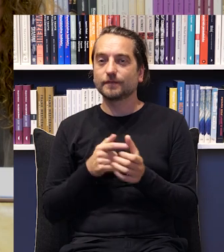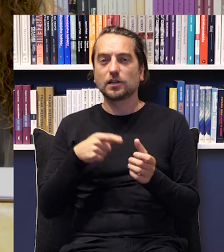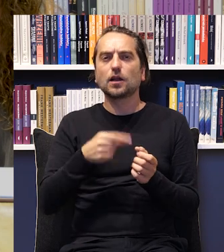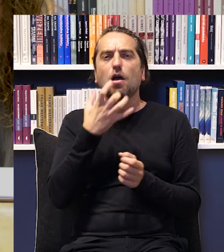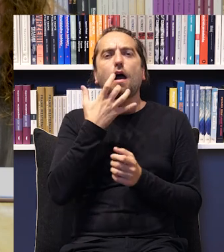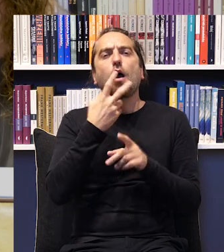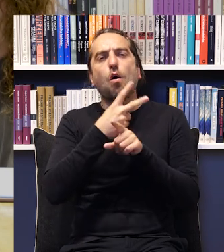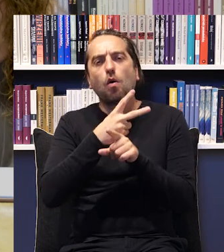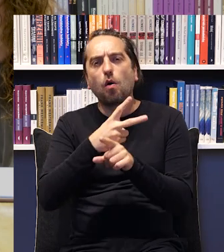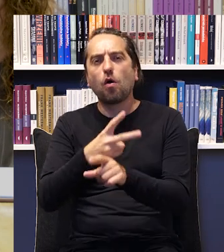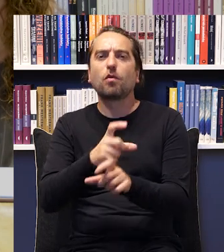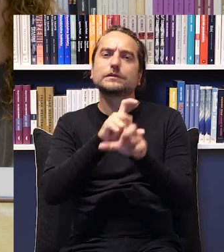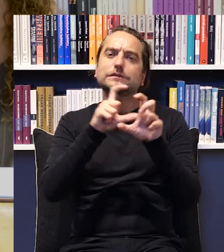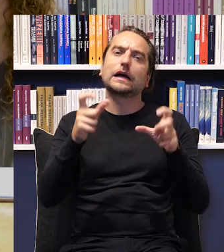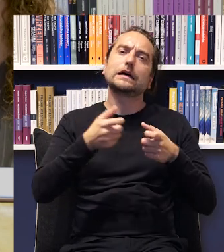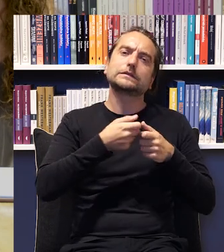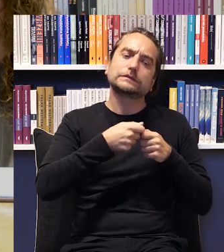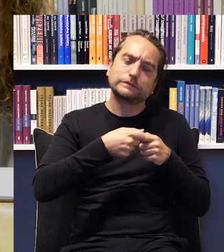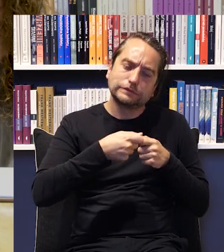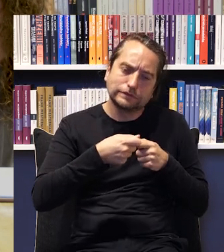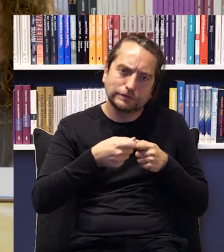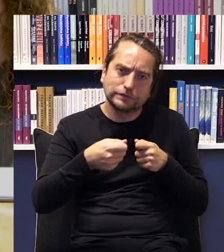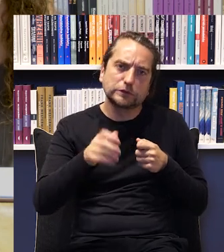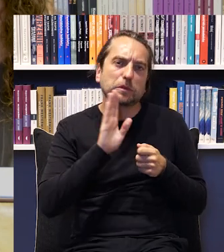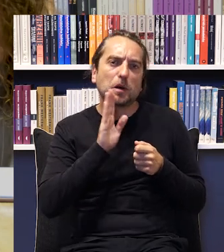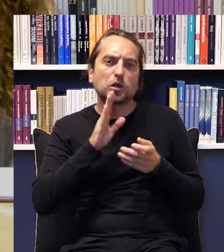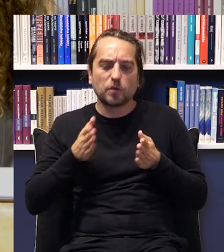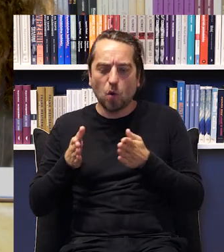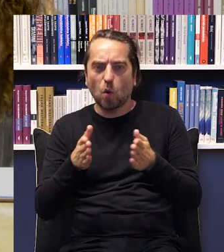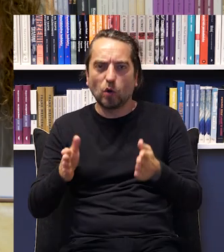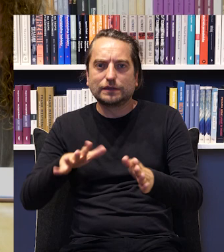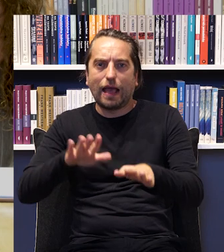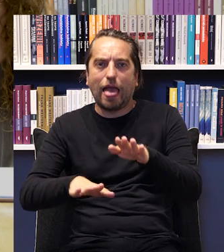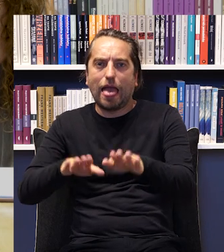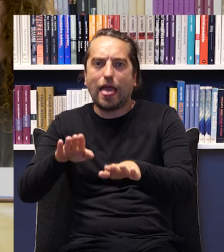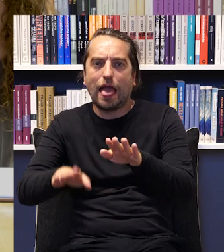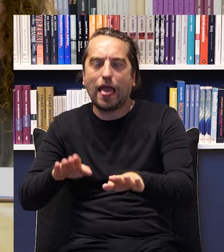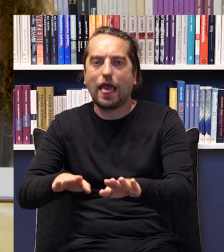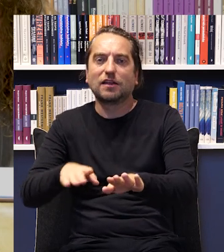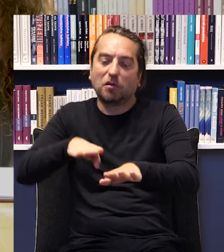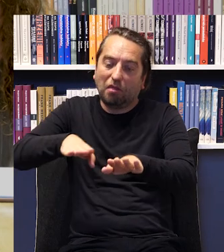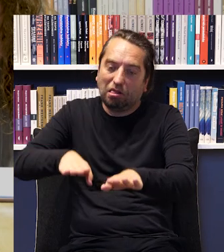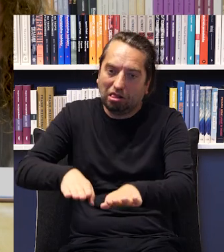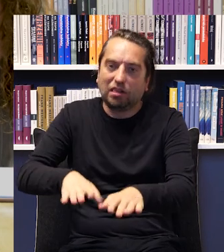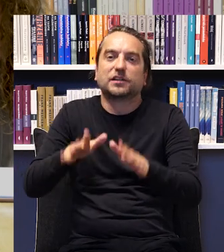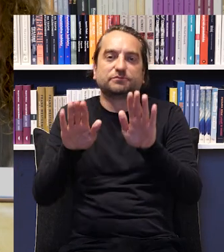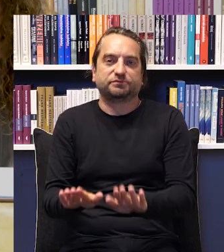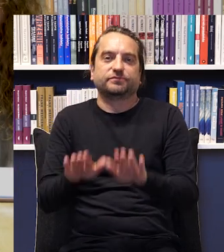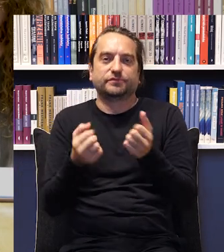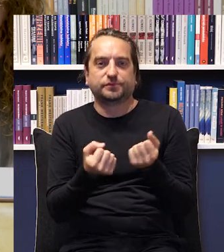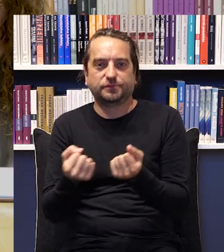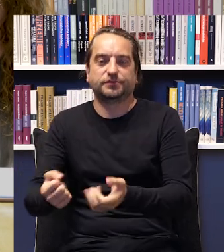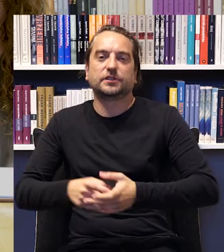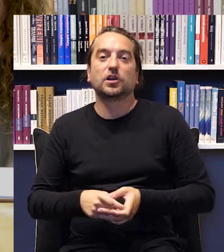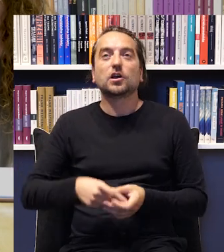tym upale czas się ciągnie jak roztopiony asfalt. Stopy w nim grzęzną, można się zakotwiczyć. Inny fragment, słońce